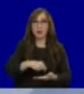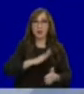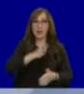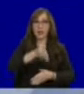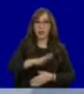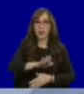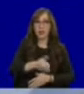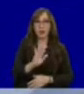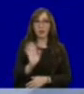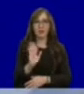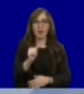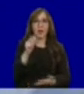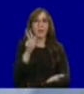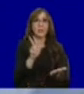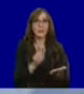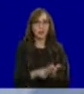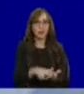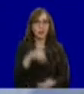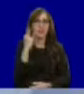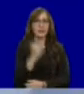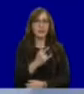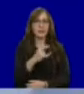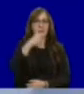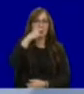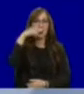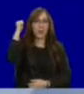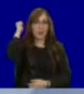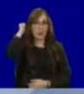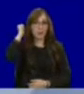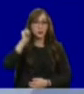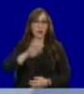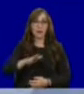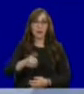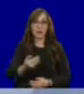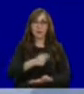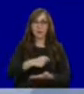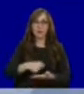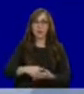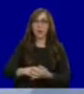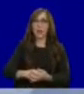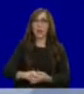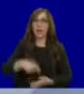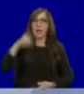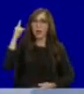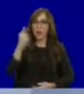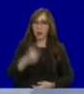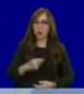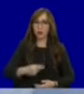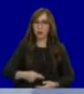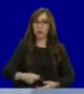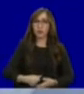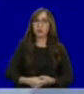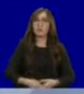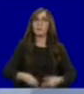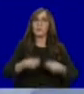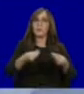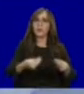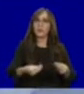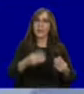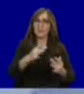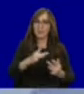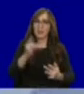ada di orang tua. Tetapi sekolah yang sudah divaksinasi wajib memberikan opsi tatap muka terbatas pada